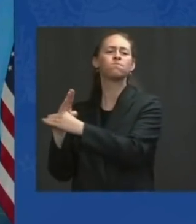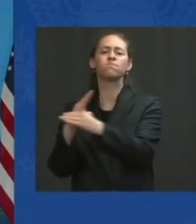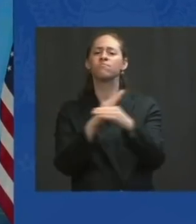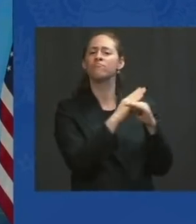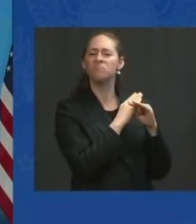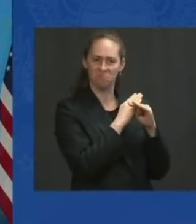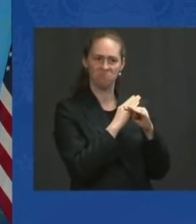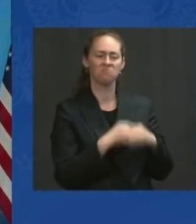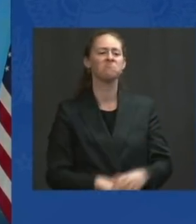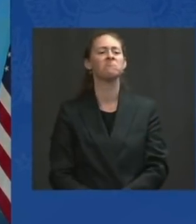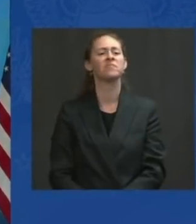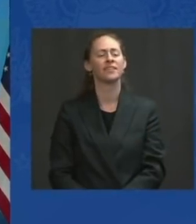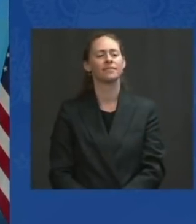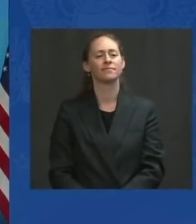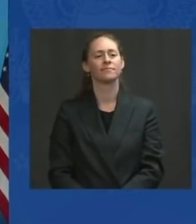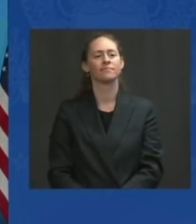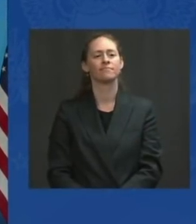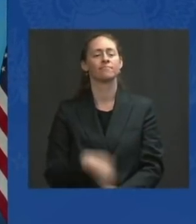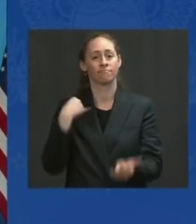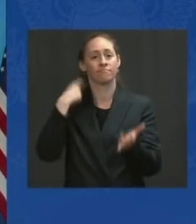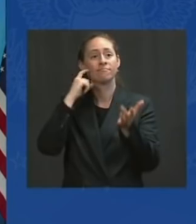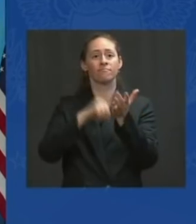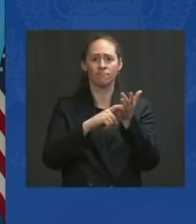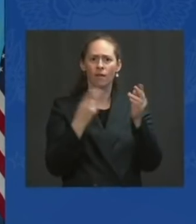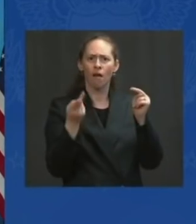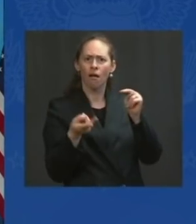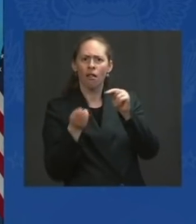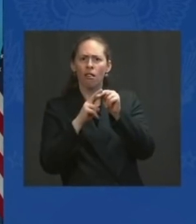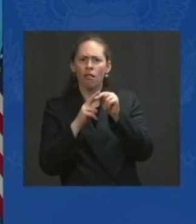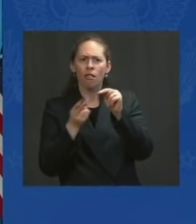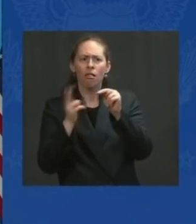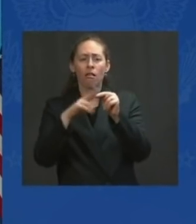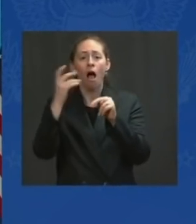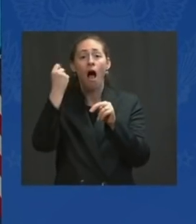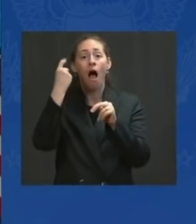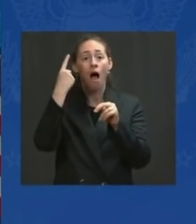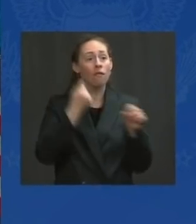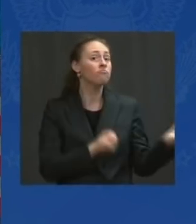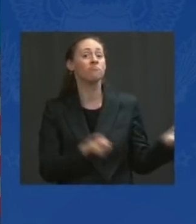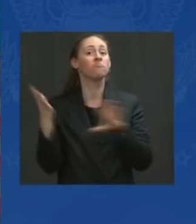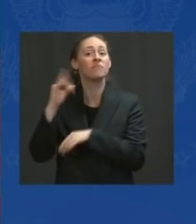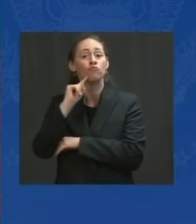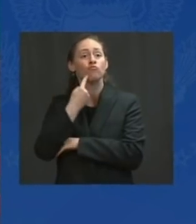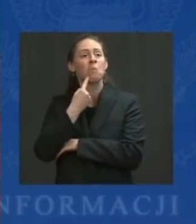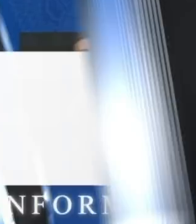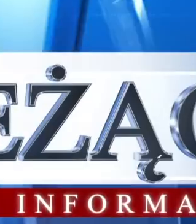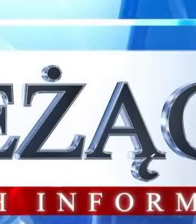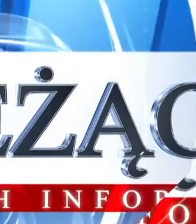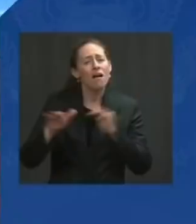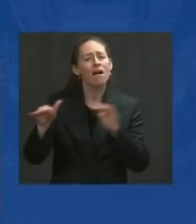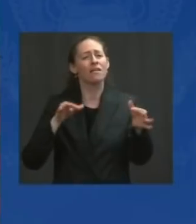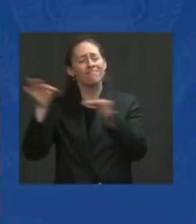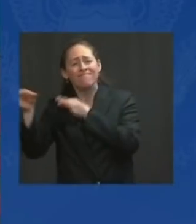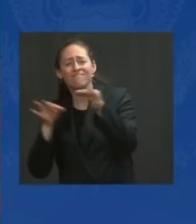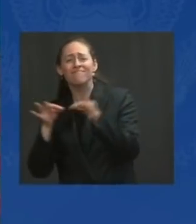o 11%, co więcej, w 24 stanach liczba przypadków wzrosła powyżej 10%. Szef Centrów Kontroli i Prewencji Osób CDC,